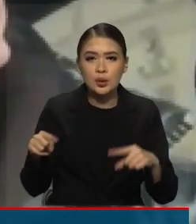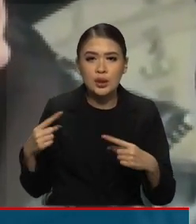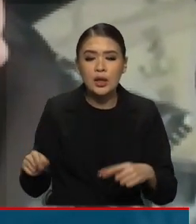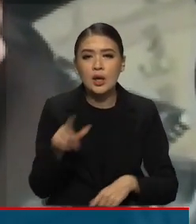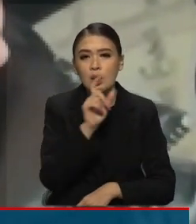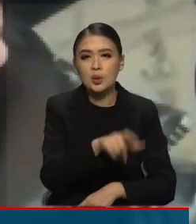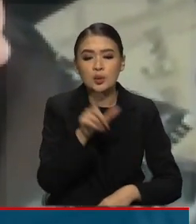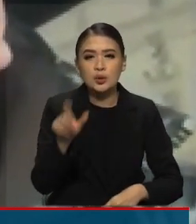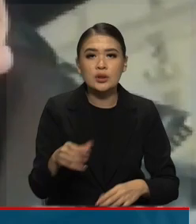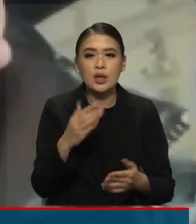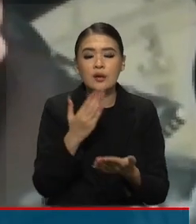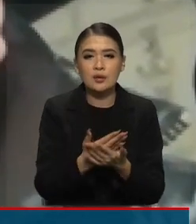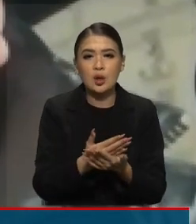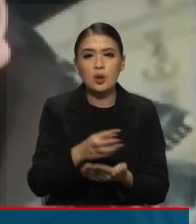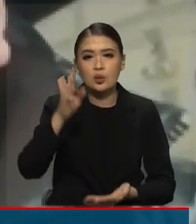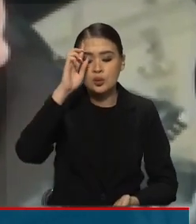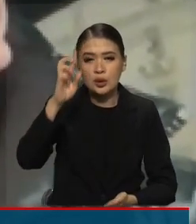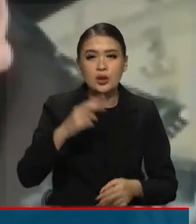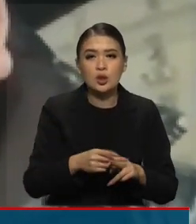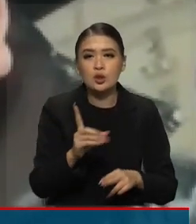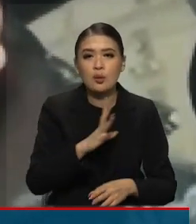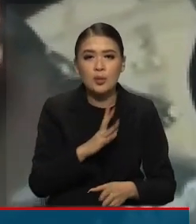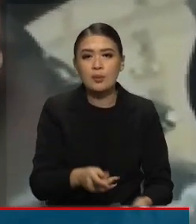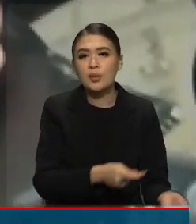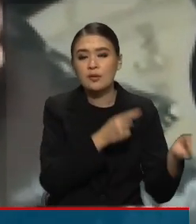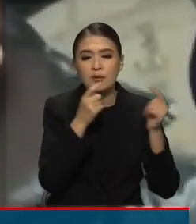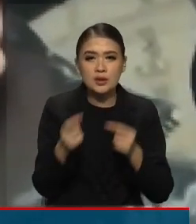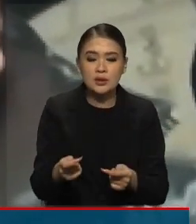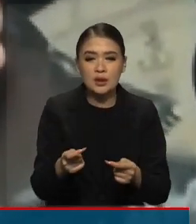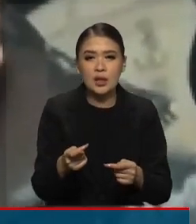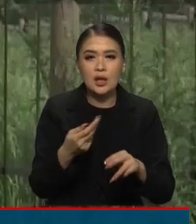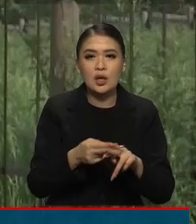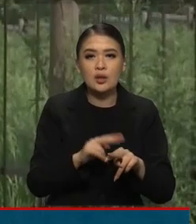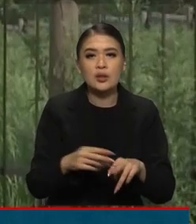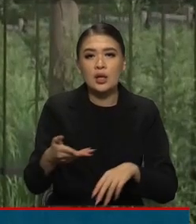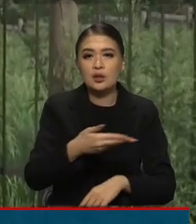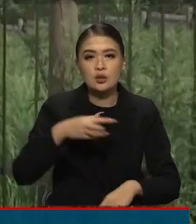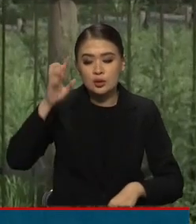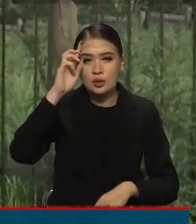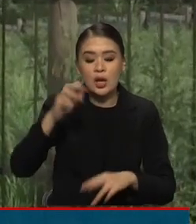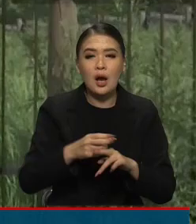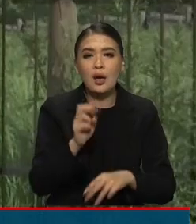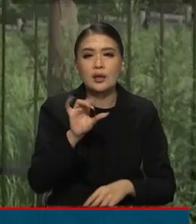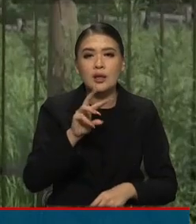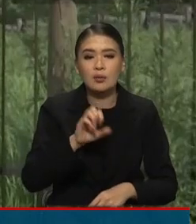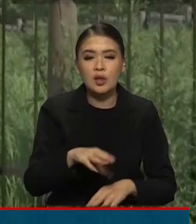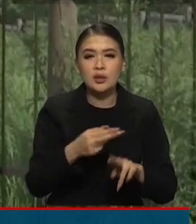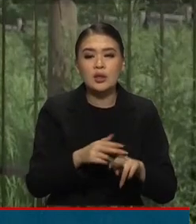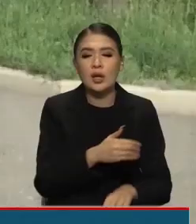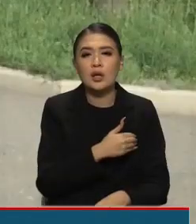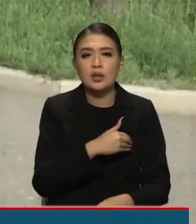людей с других стран, чтобы они привозили валюту. В Акимате, в свою очередь, отмечают, по